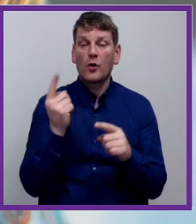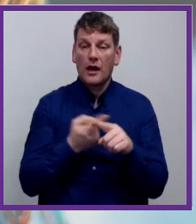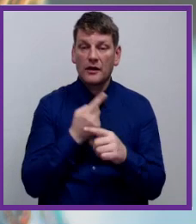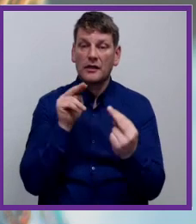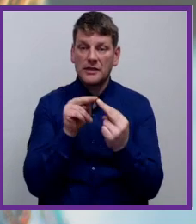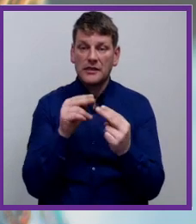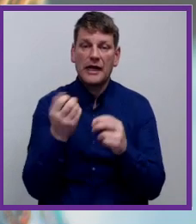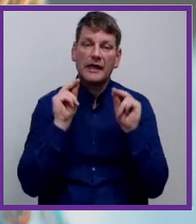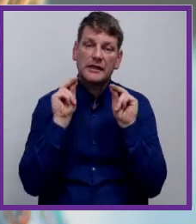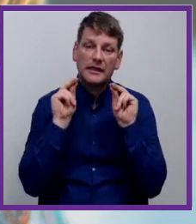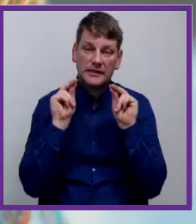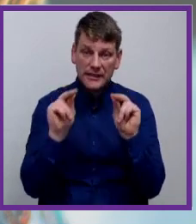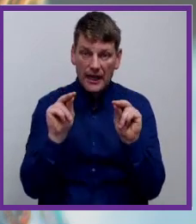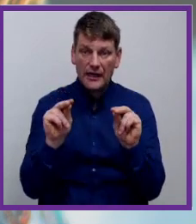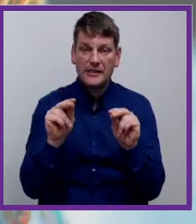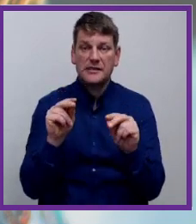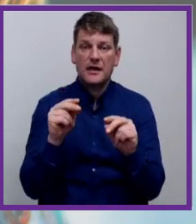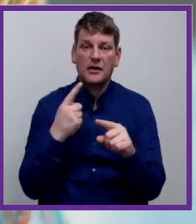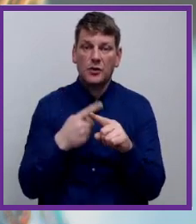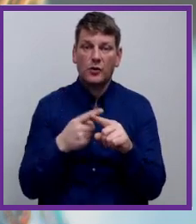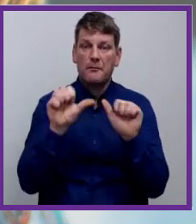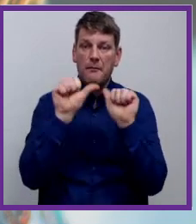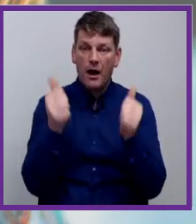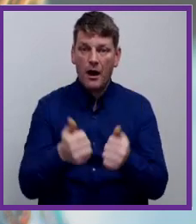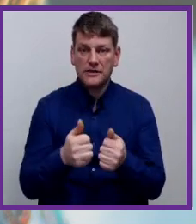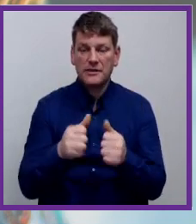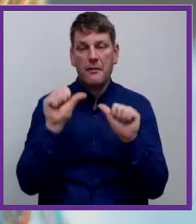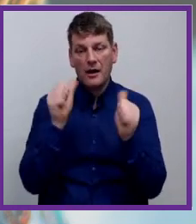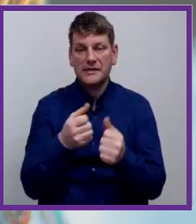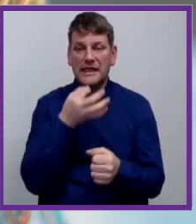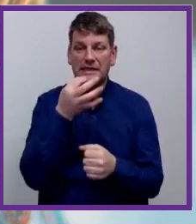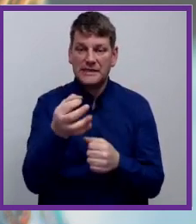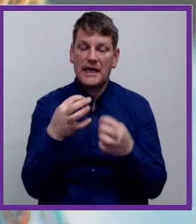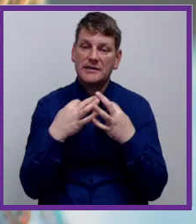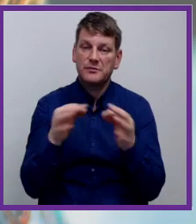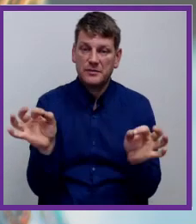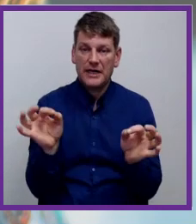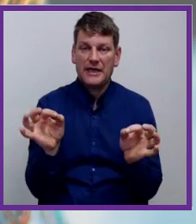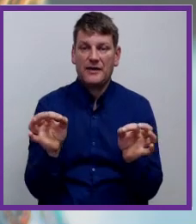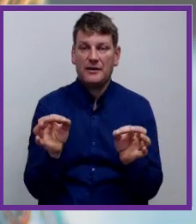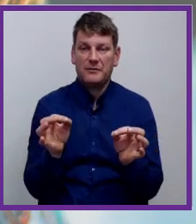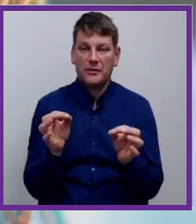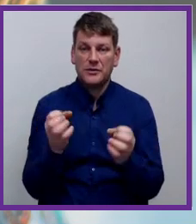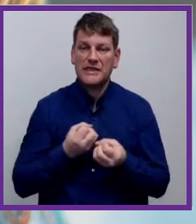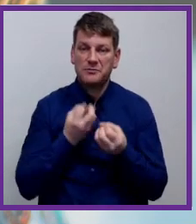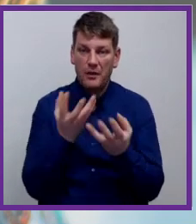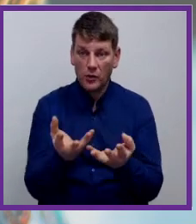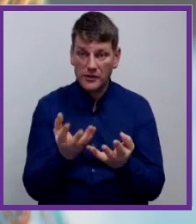saskārās reliģiskās un mākslinieckās izteiksmes brīvības